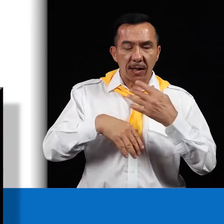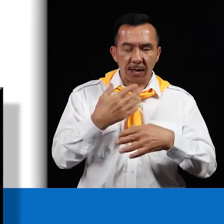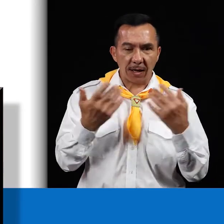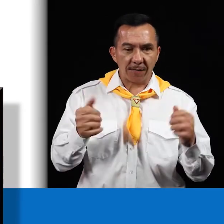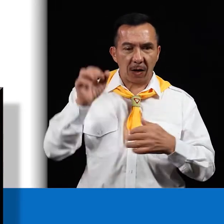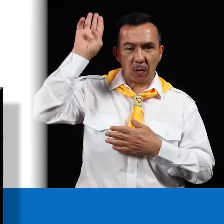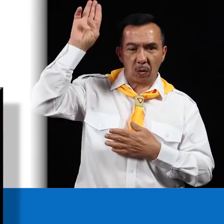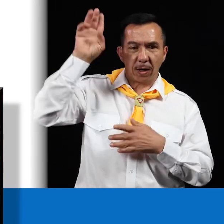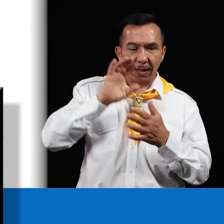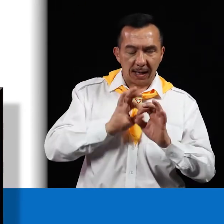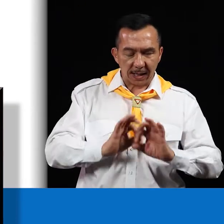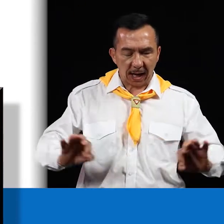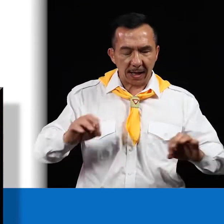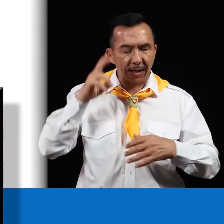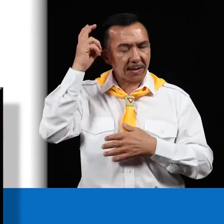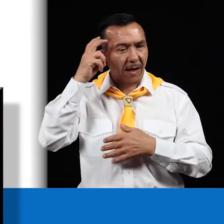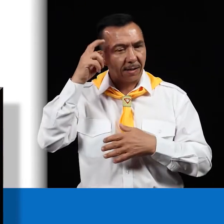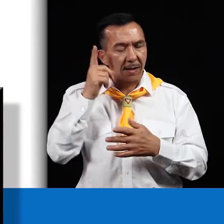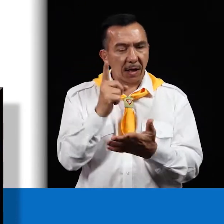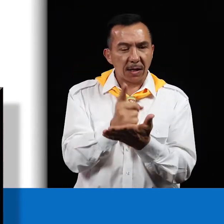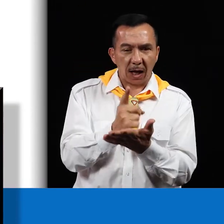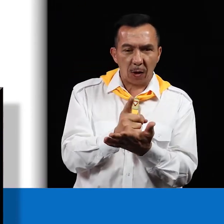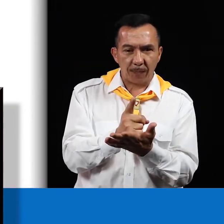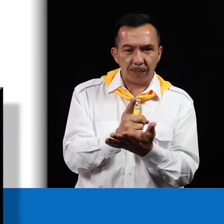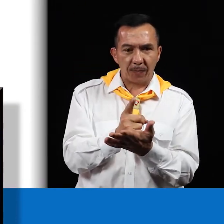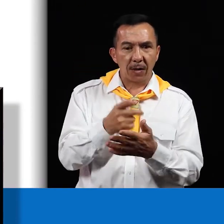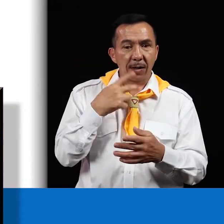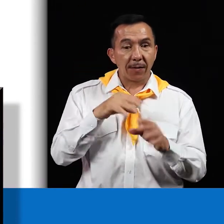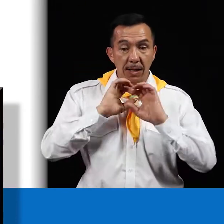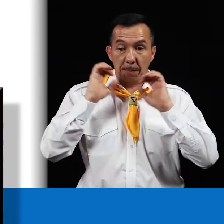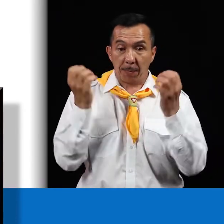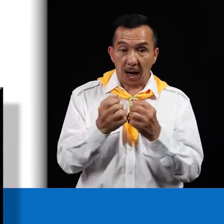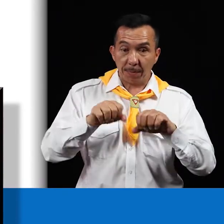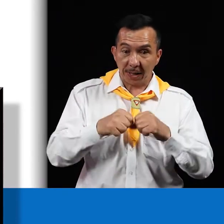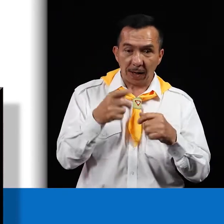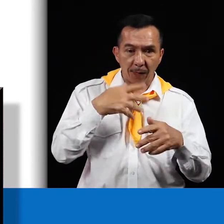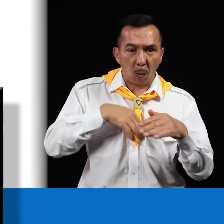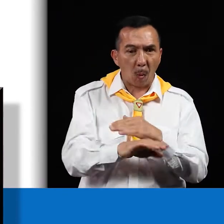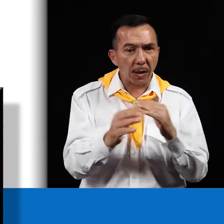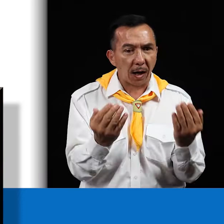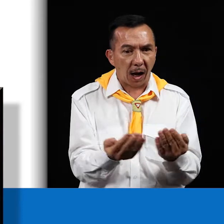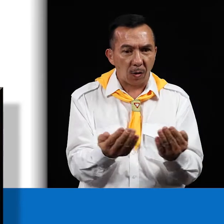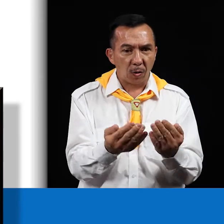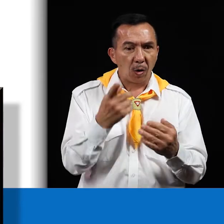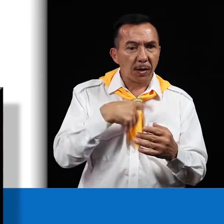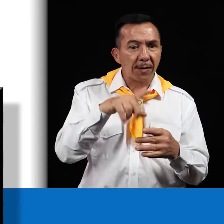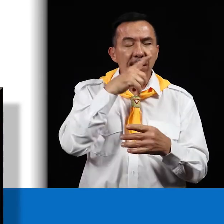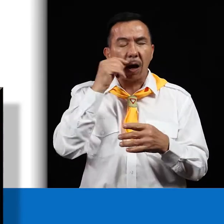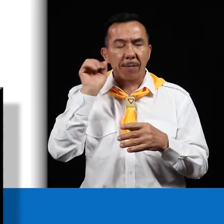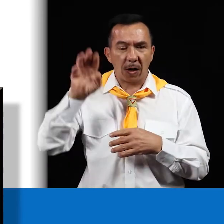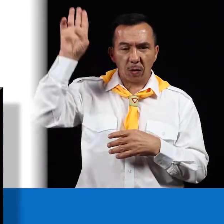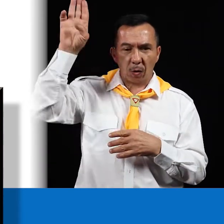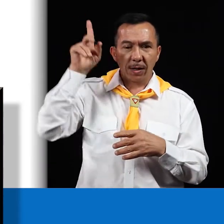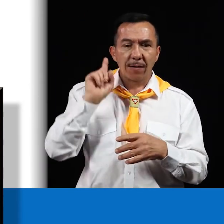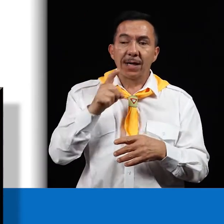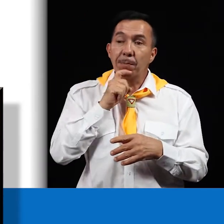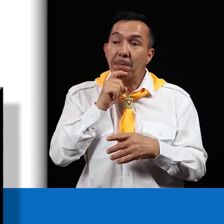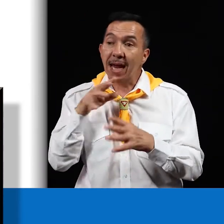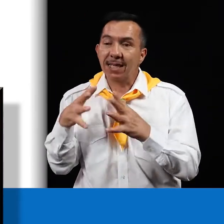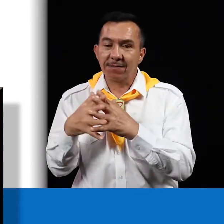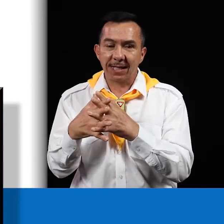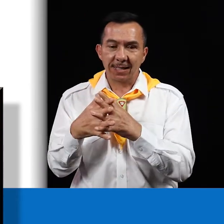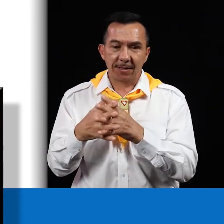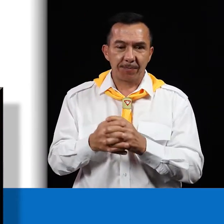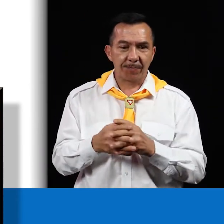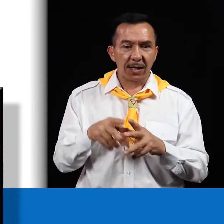Deur die genade van God sal ek rein, goedhartig en getrou wees. Ek sal die Baanbreker wet onderhou. Ek sal 'n dienaar van God en 'n vriend